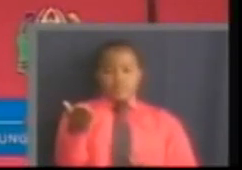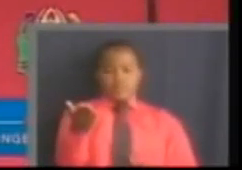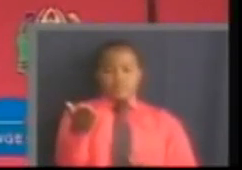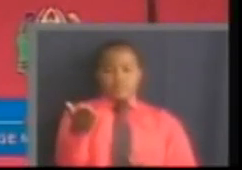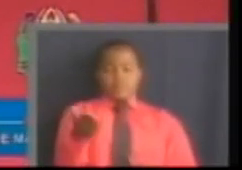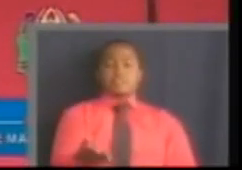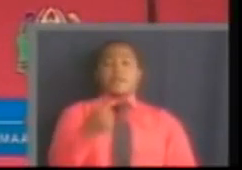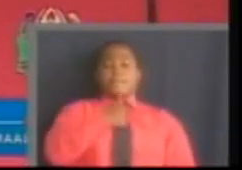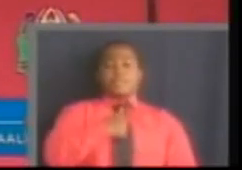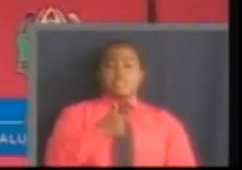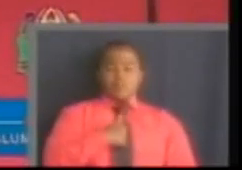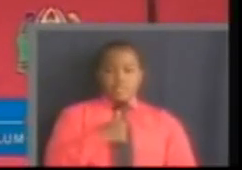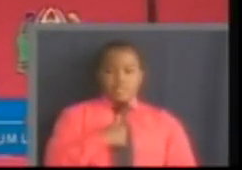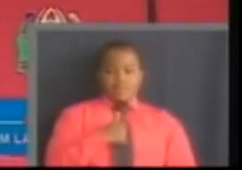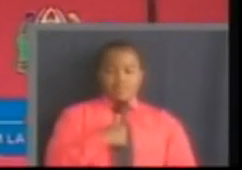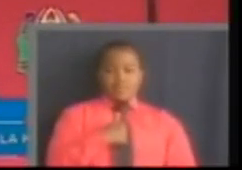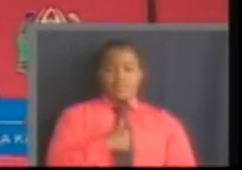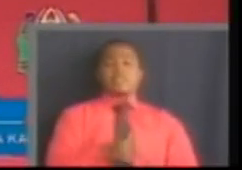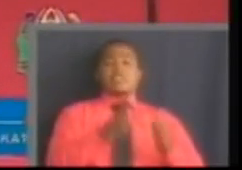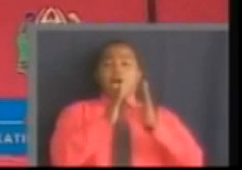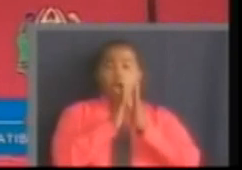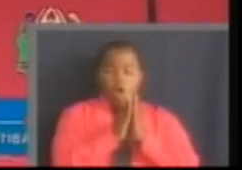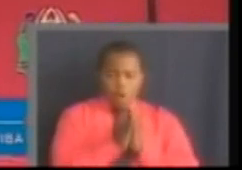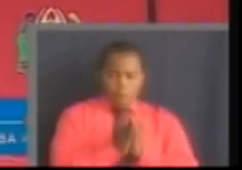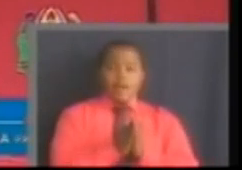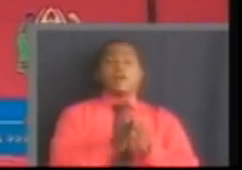kwa mapendekezo haya mimi ninaomba tuelewane vizuri.